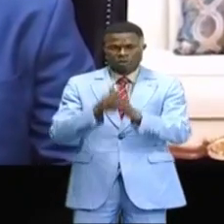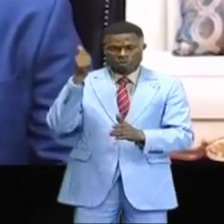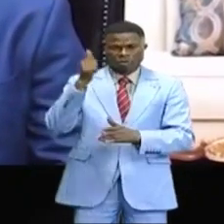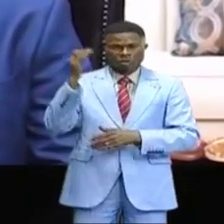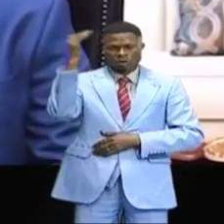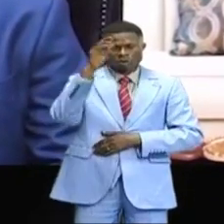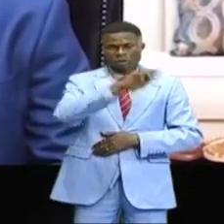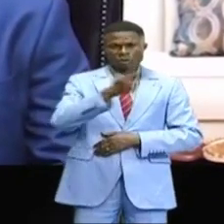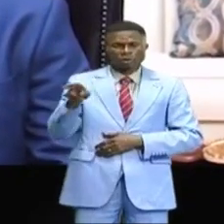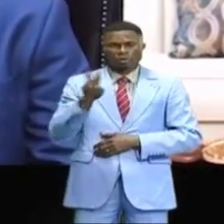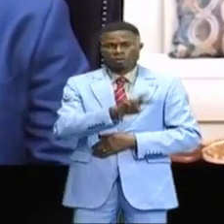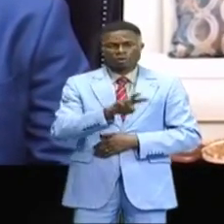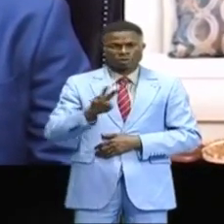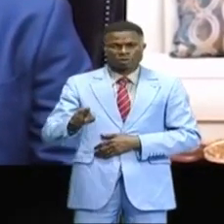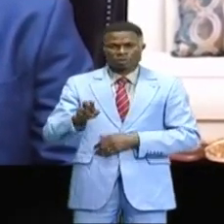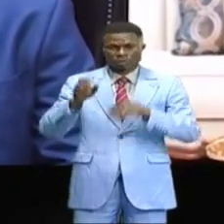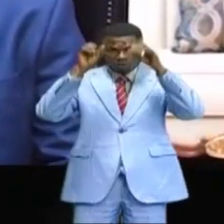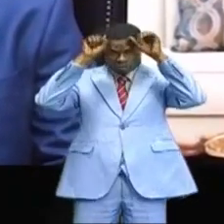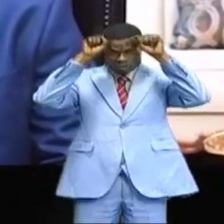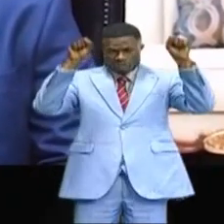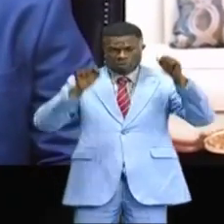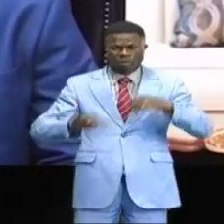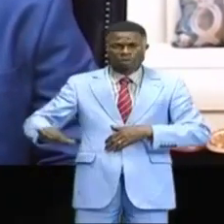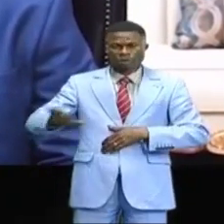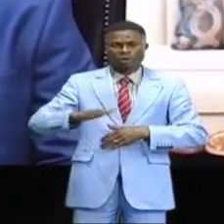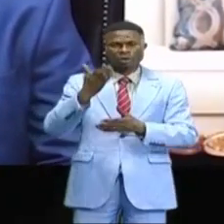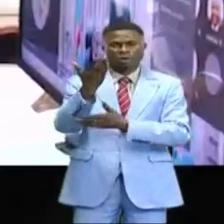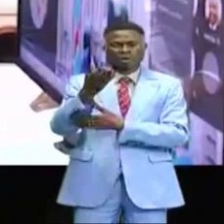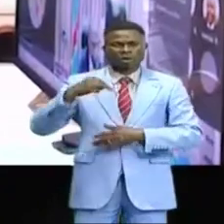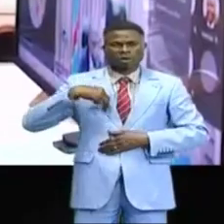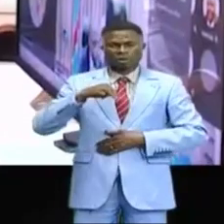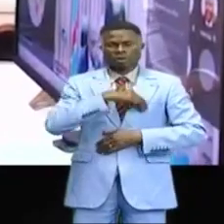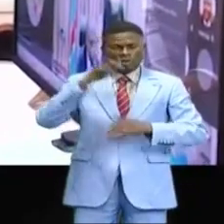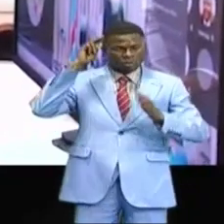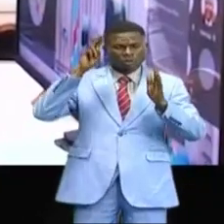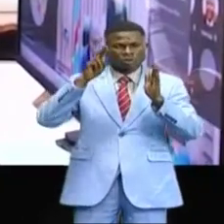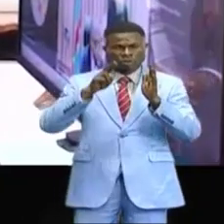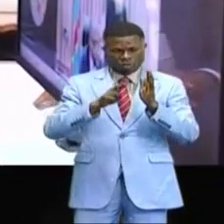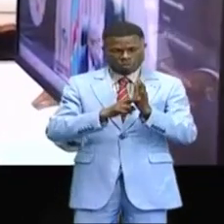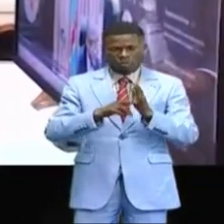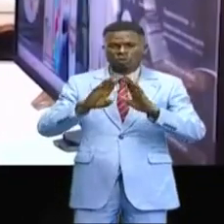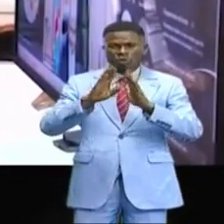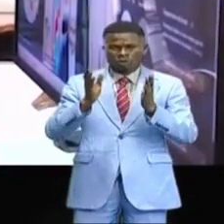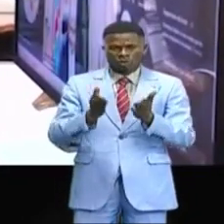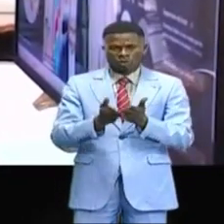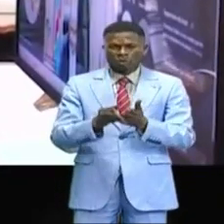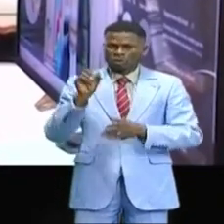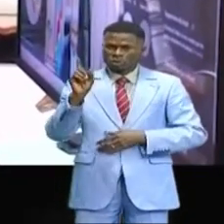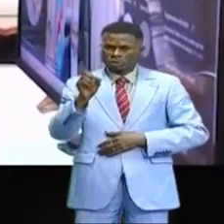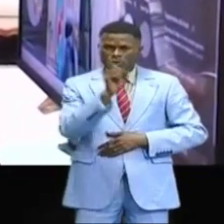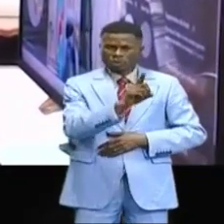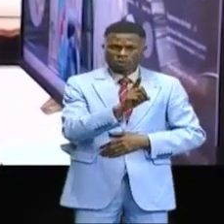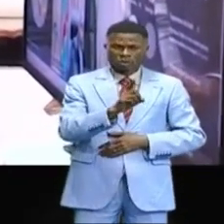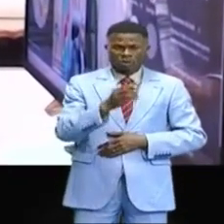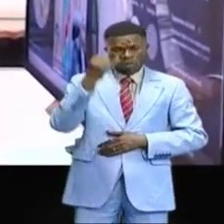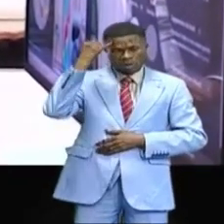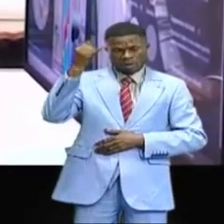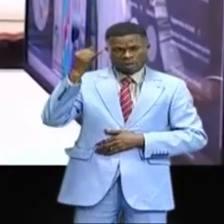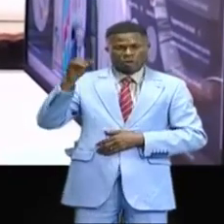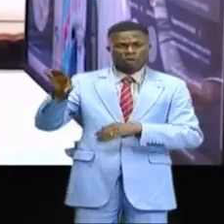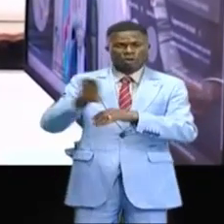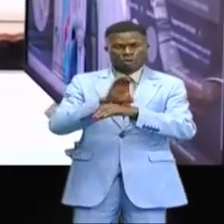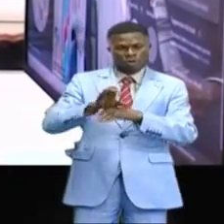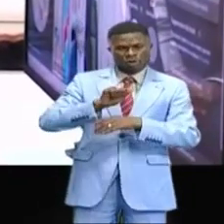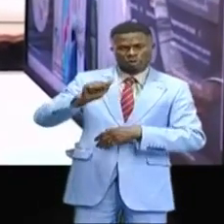2022, le président de la République a invité le membre du gouvernement concerné, chacun dans la limite de ses